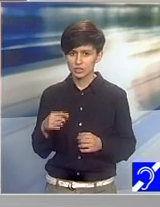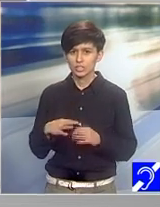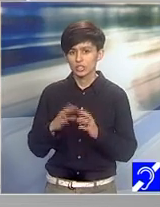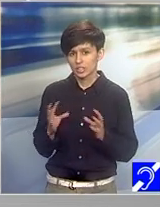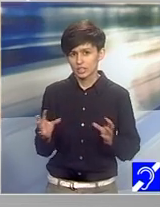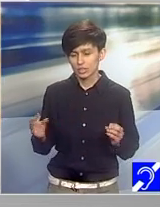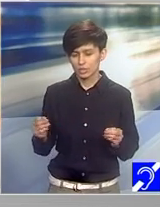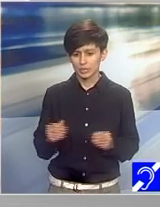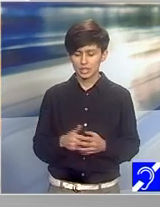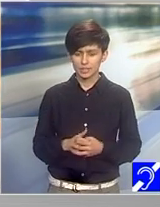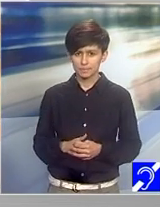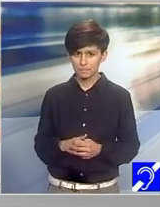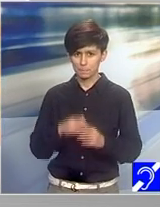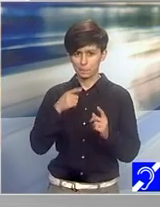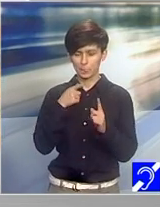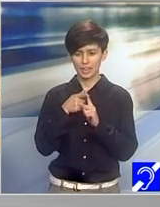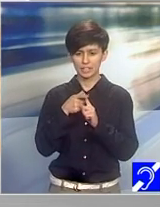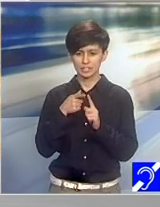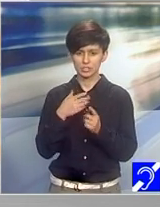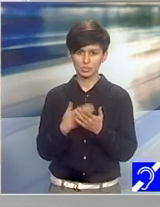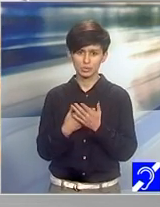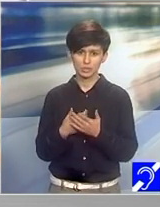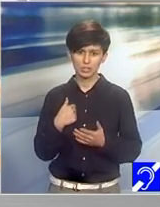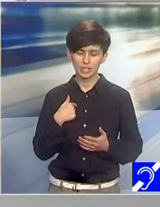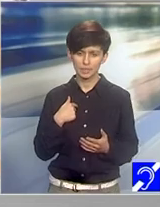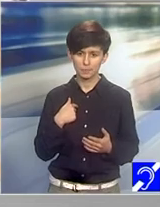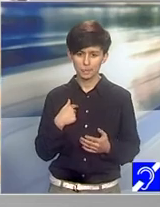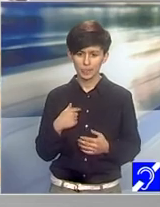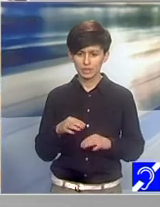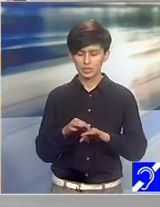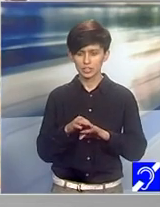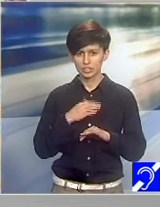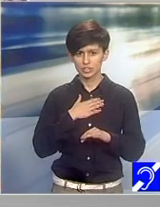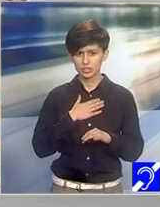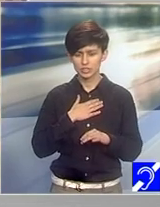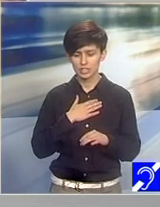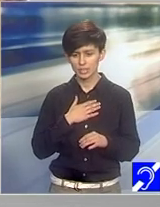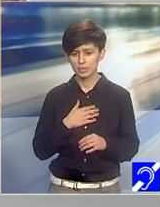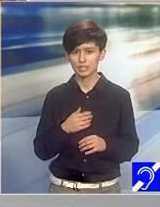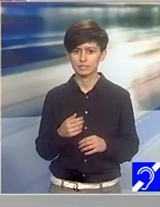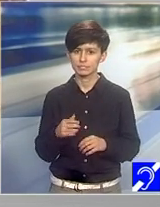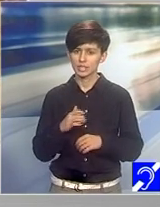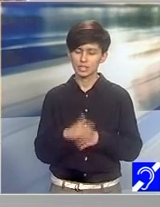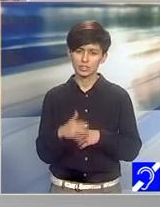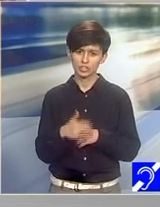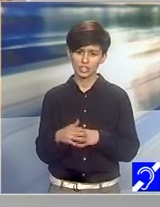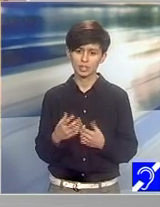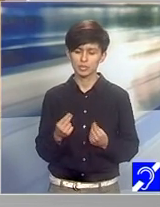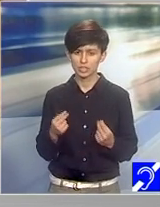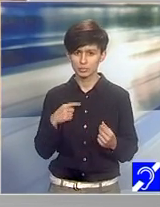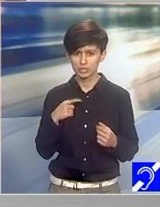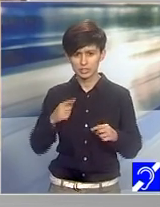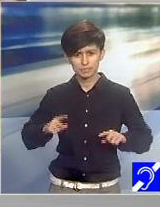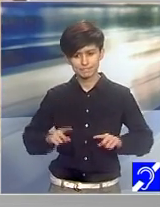România. Scopul pentru care eu cu Rodica alergăm atâta e o mare provocare, trebuie să